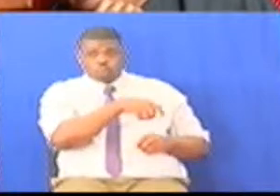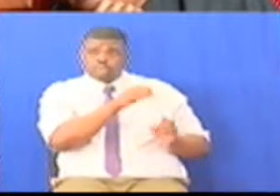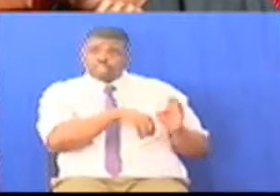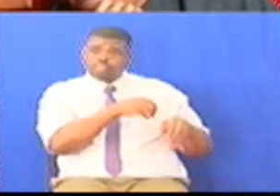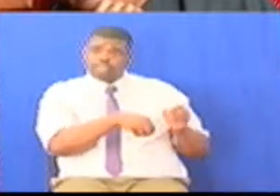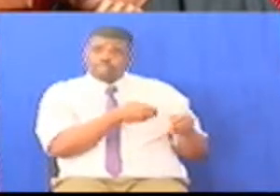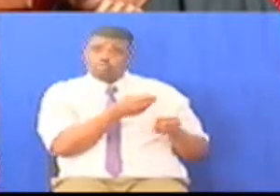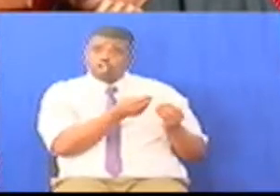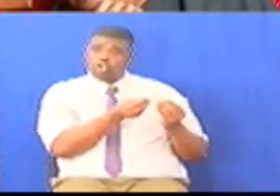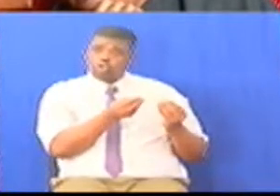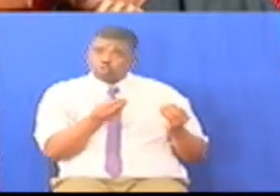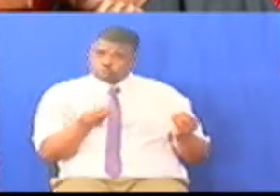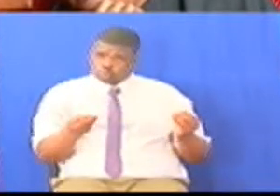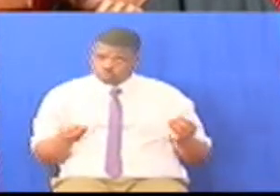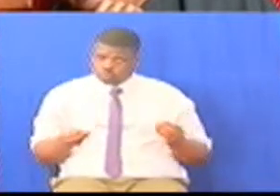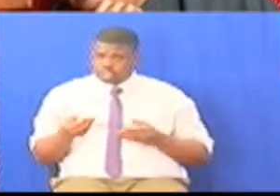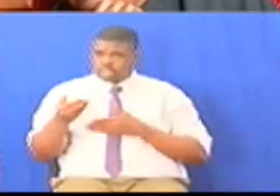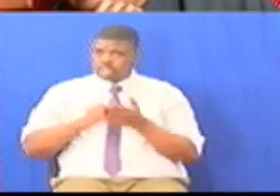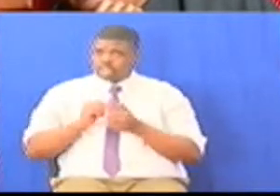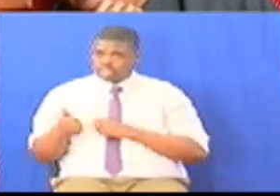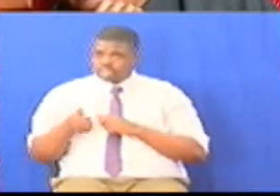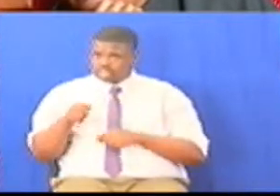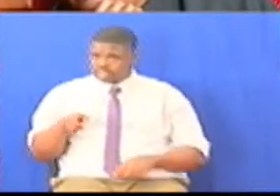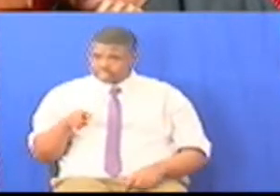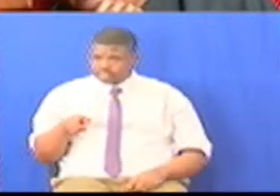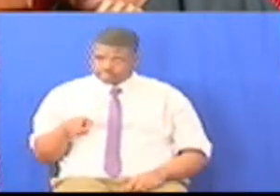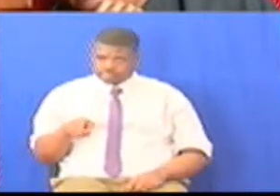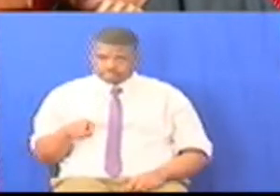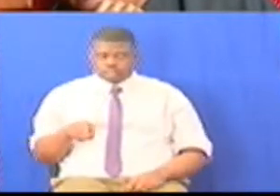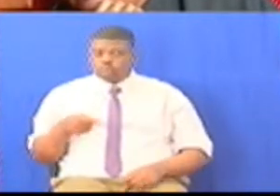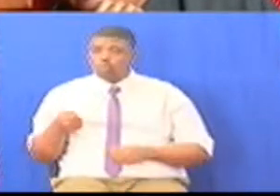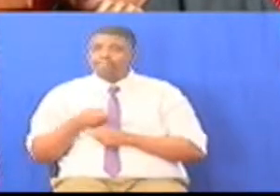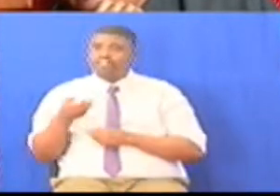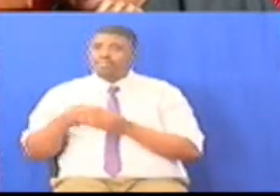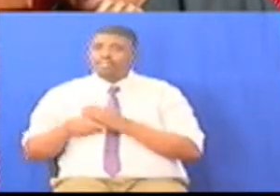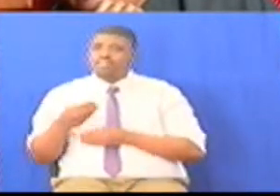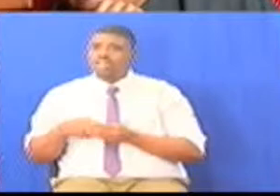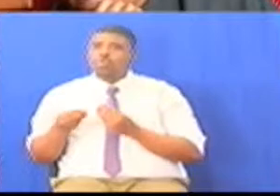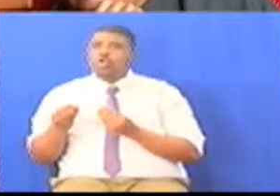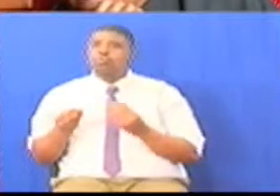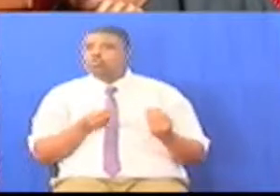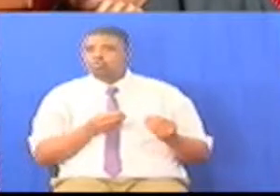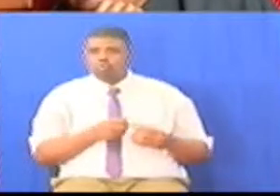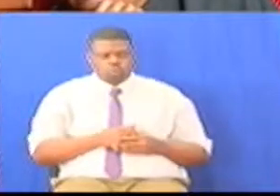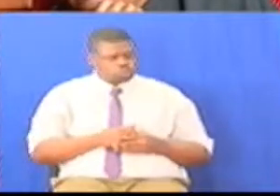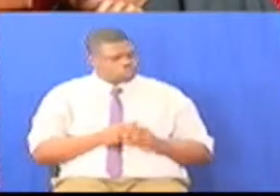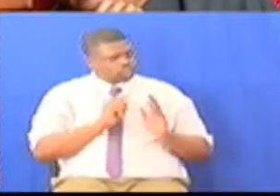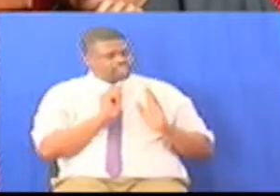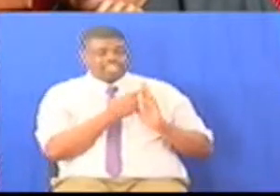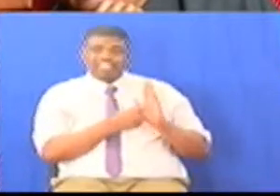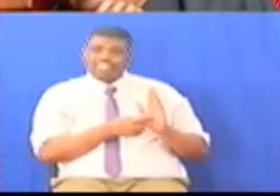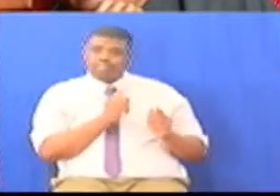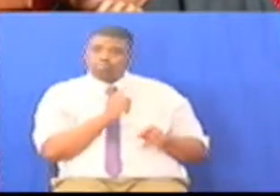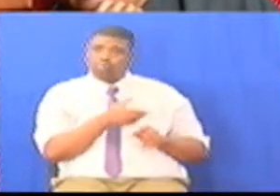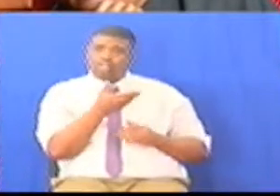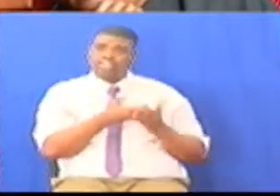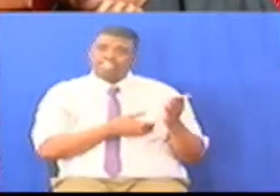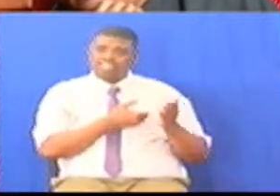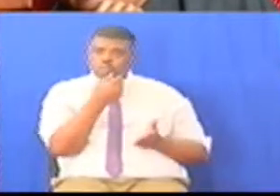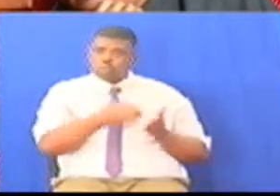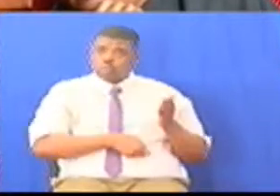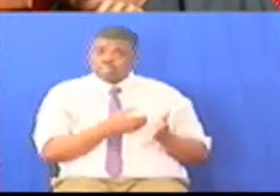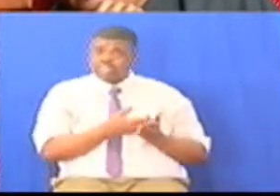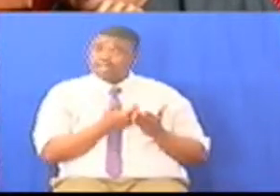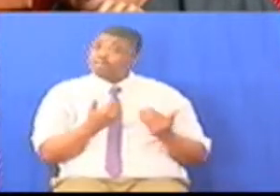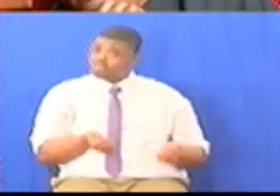wadogo wenye leseni za primary mining license na wafanyabiashara wadogo yani brokers sharti la kuwa na cheti cha kodi, kwa